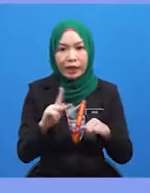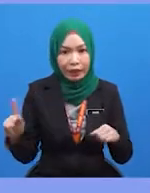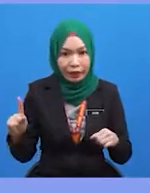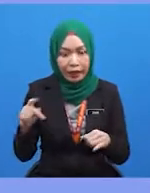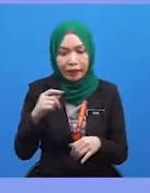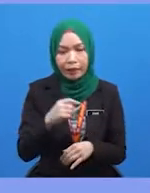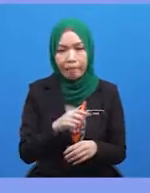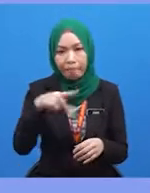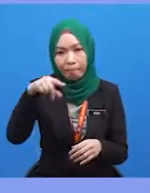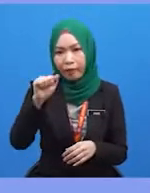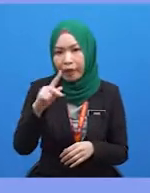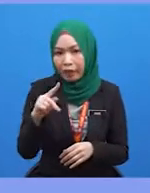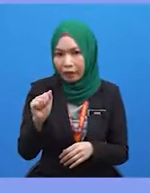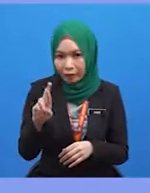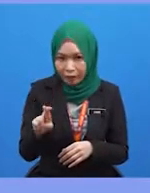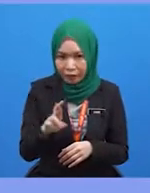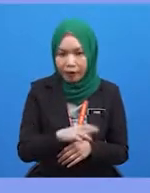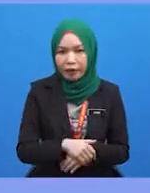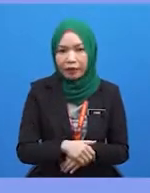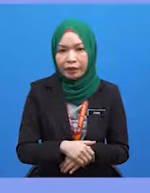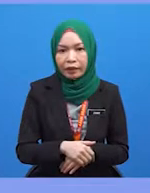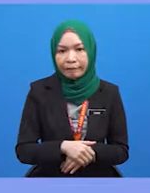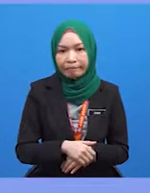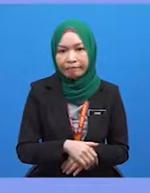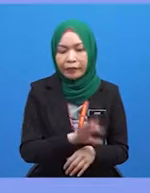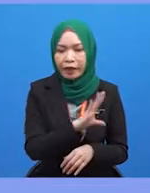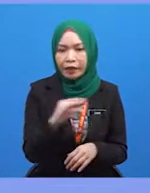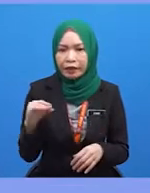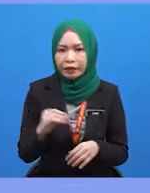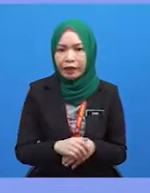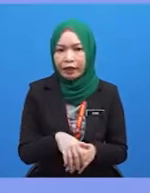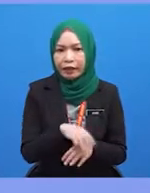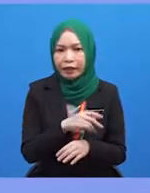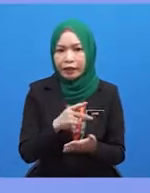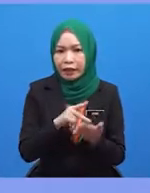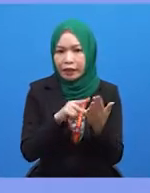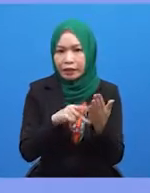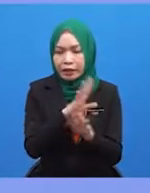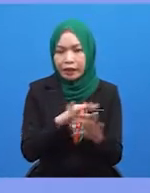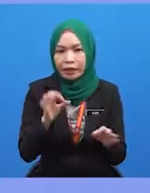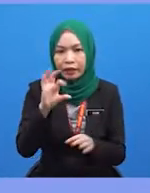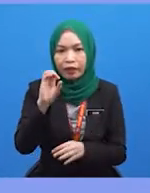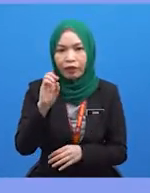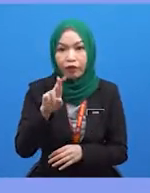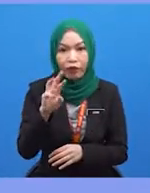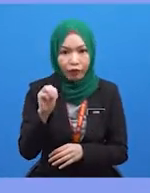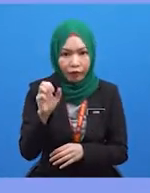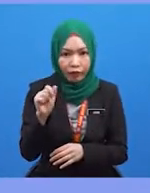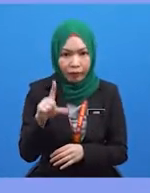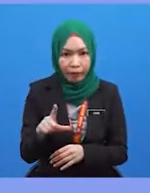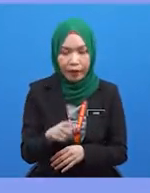pakar. Nah, kajian tidak formal pula merangkumi percubaan usahawan